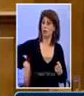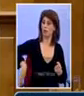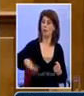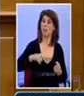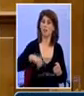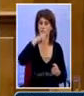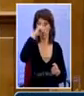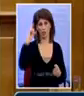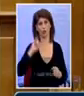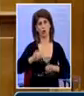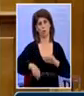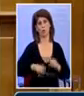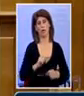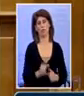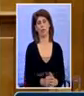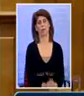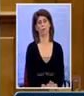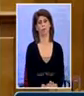δύσκολη προσπάθεια.